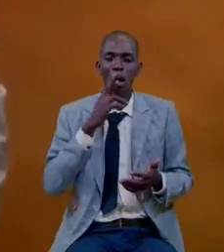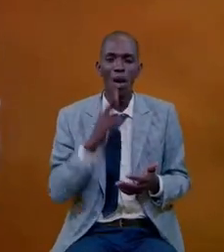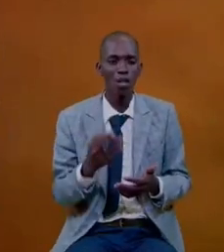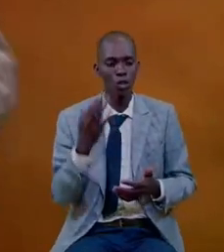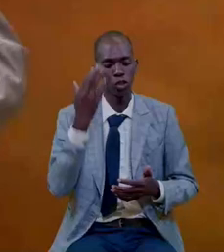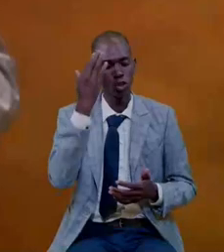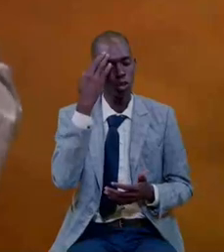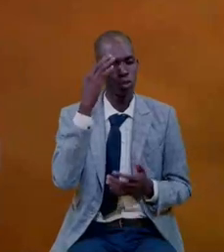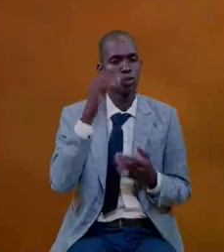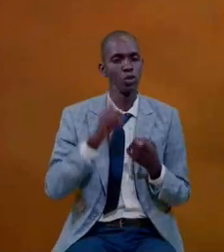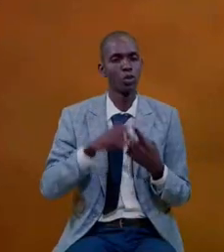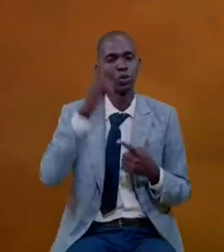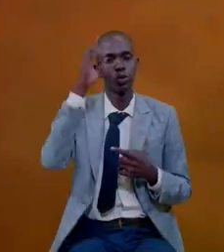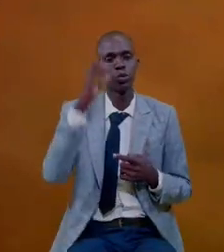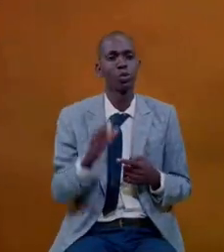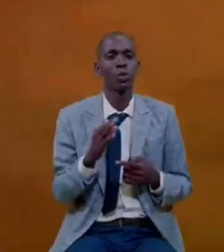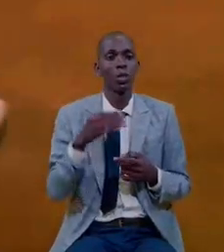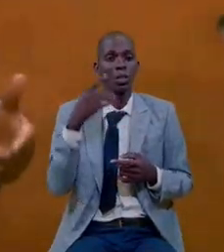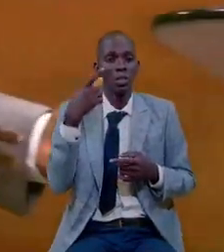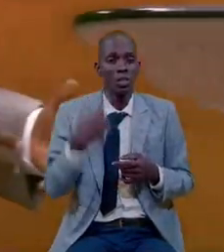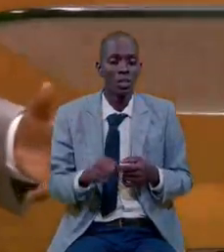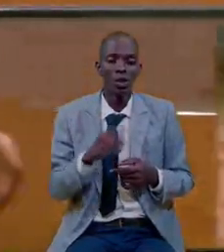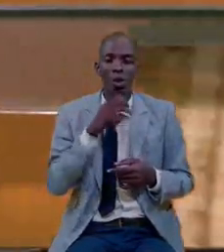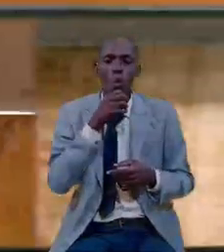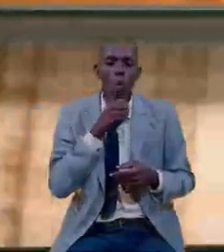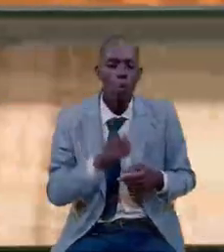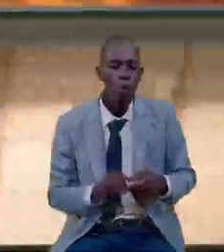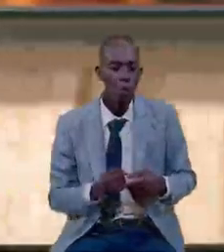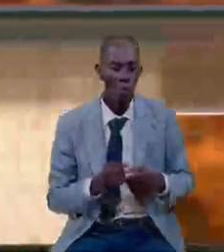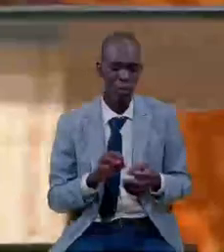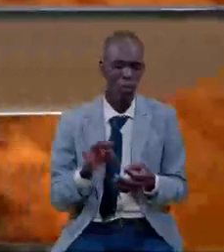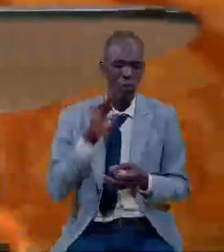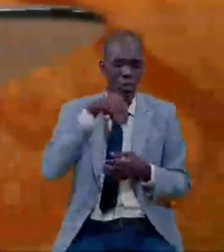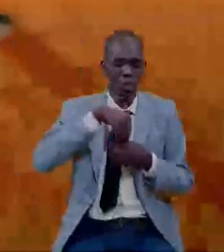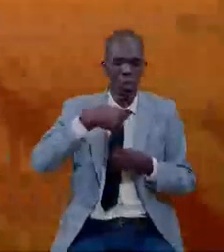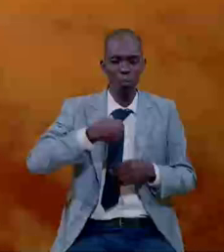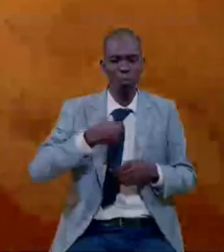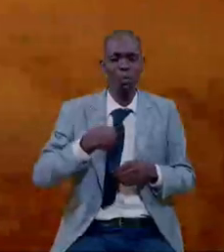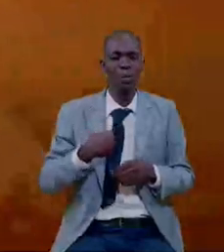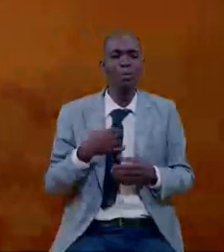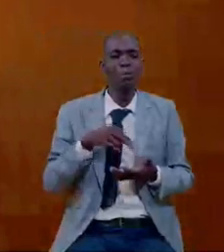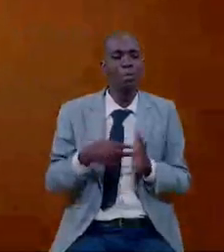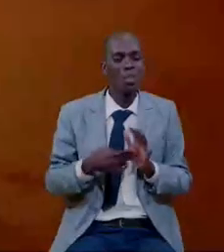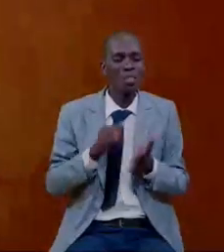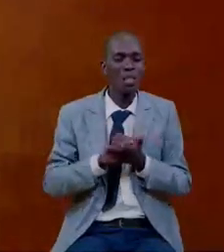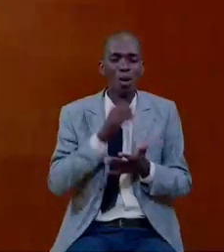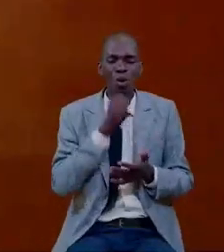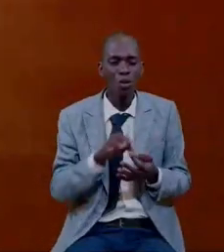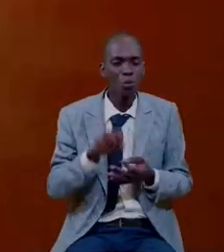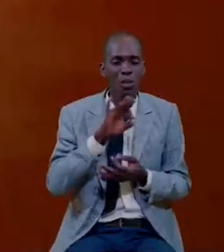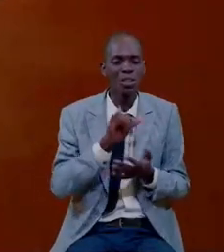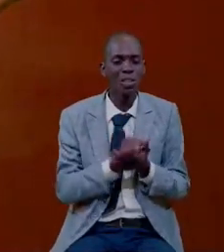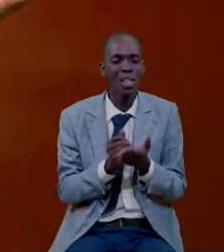moi en moi, le vieil homme en moi, celui-là qui se fâche facilement, celui-là qui s'énerve